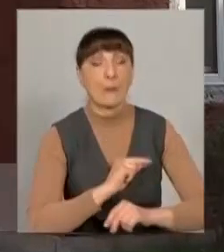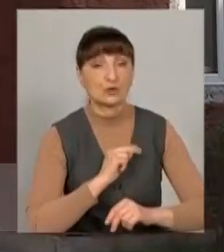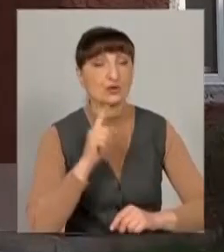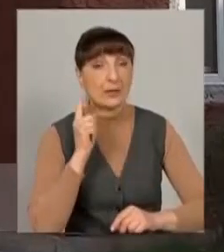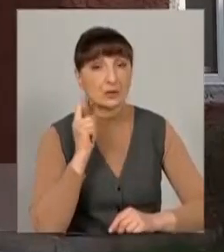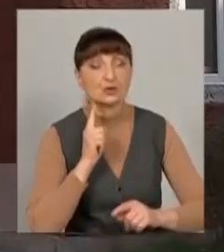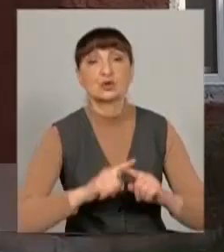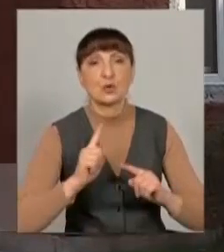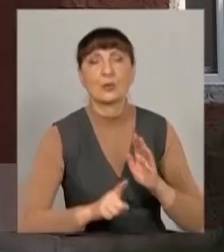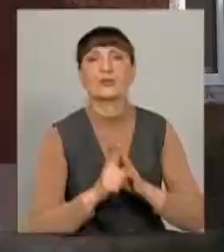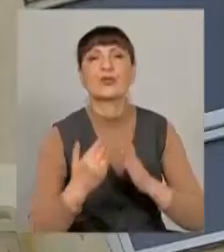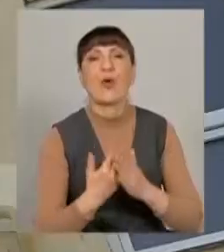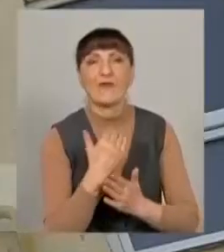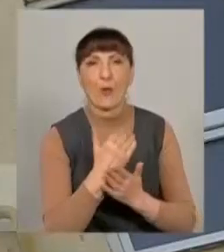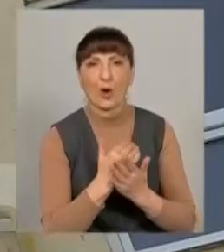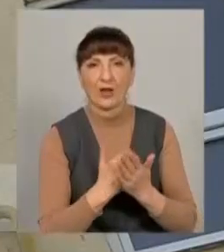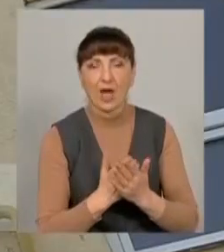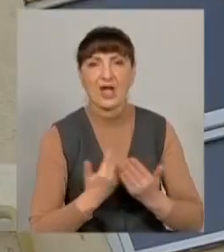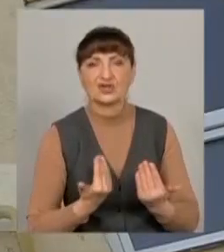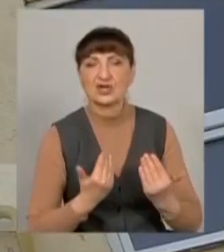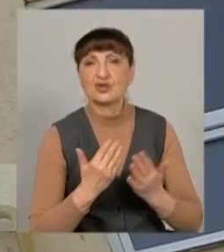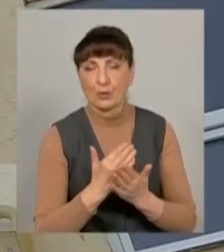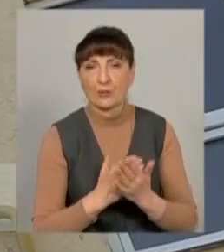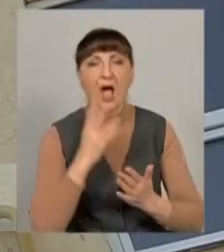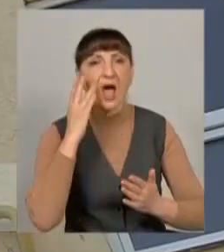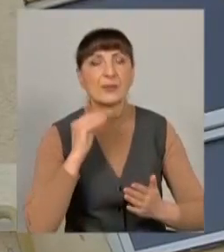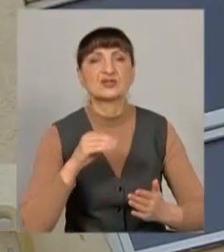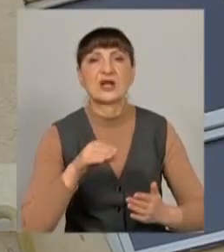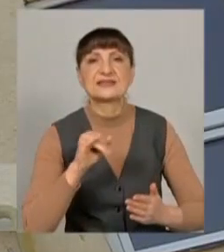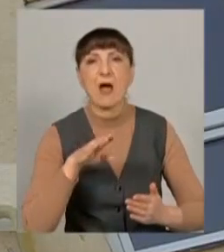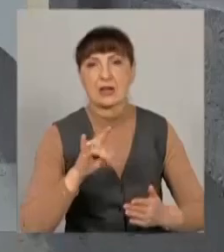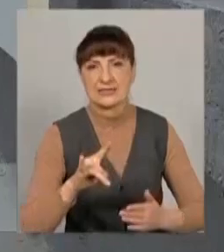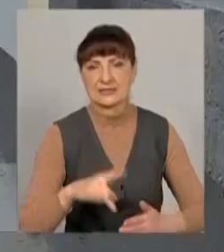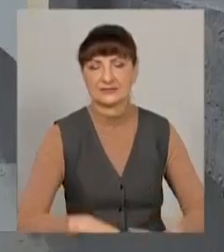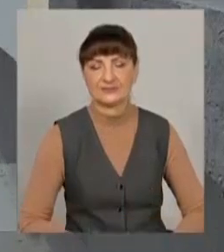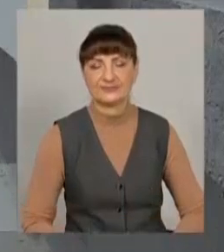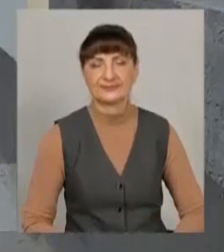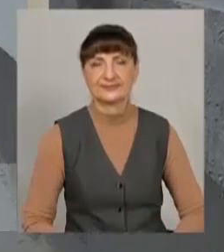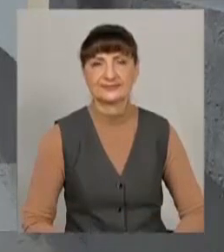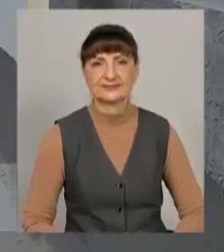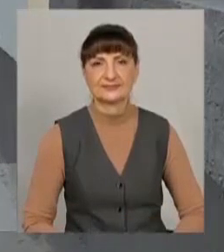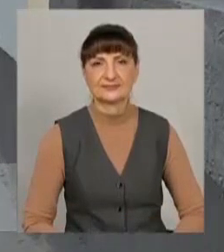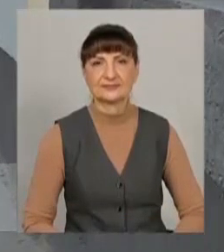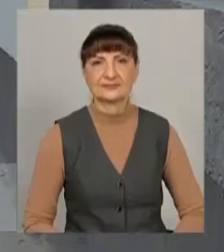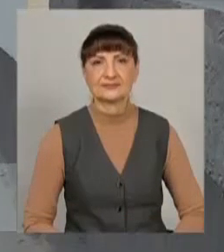молодежи вскоре запустят очередной этап жилищной программы «Алматы-Жастары». Дина Жанабекова, Жаксылык Тлепперген, телеканал «Алматы».